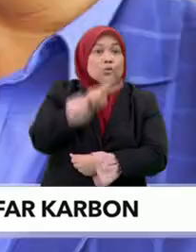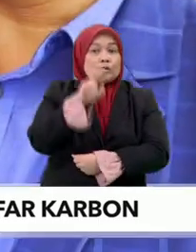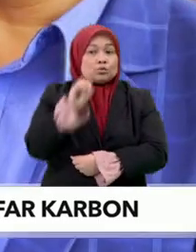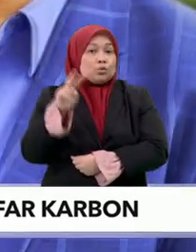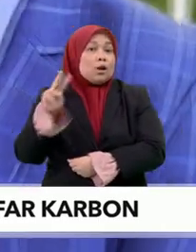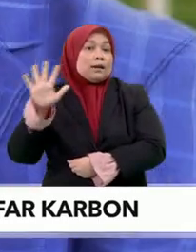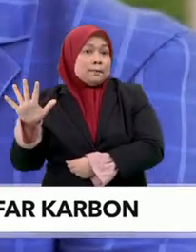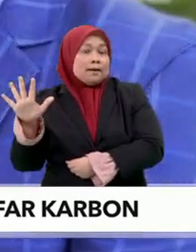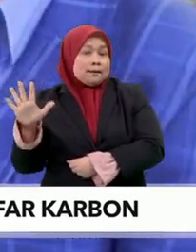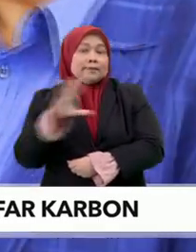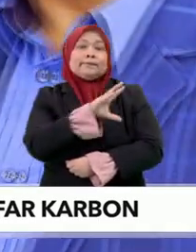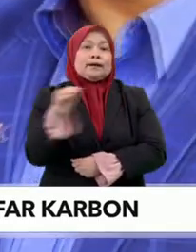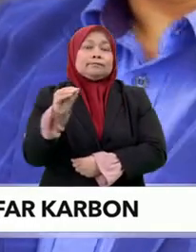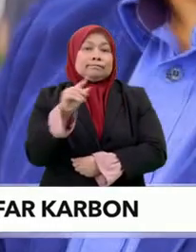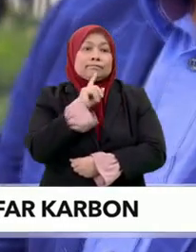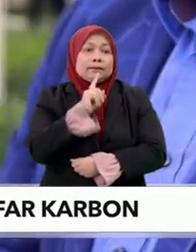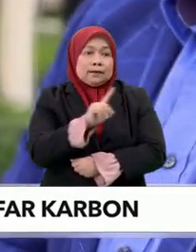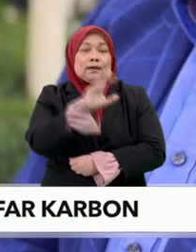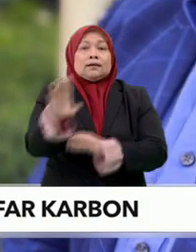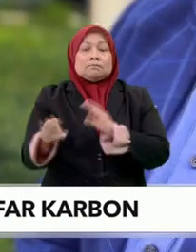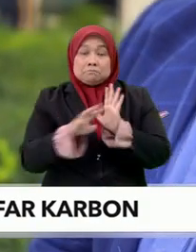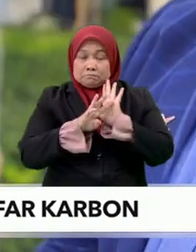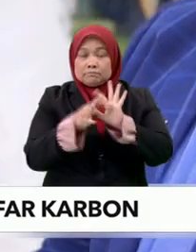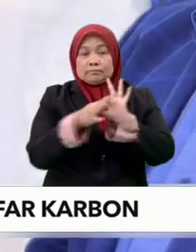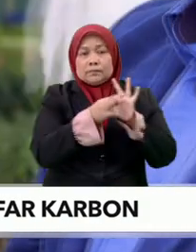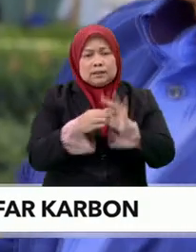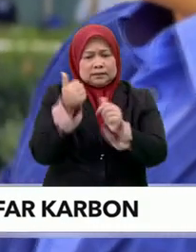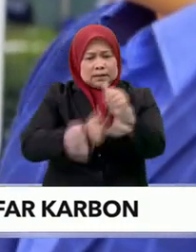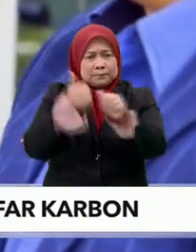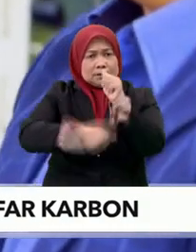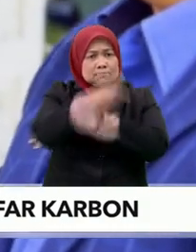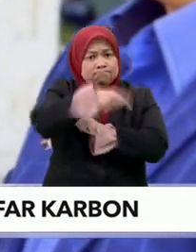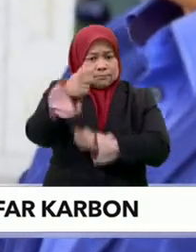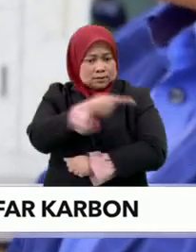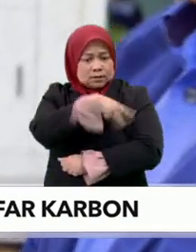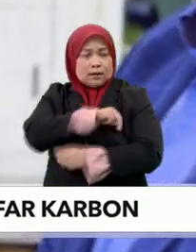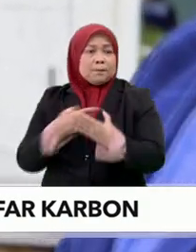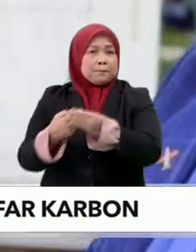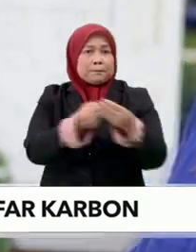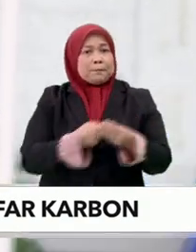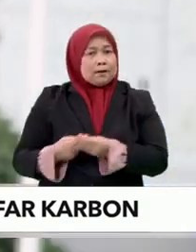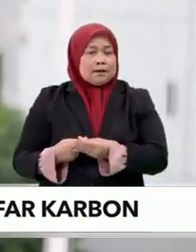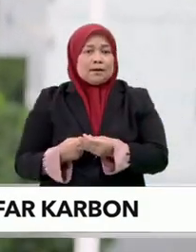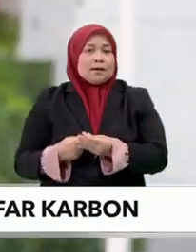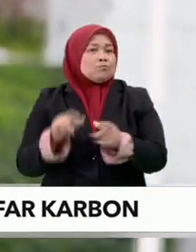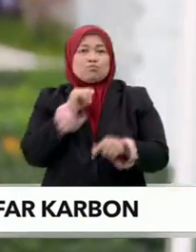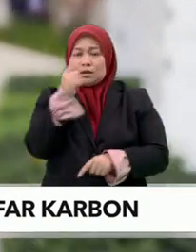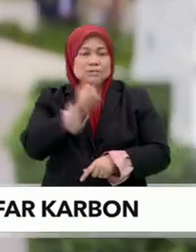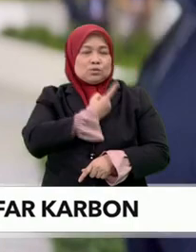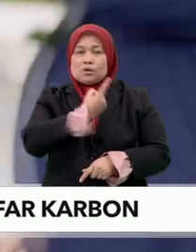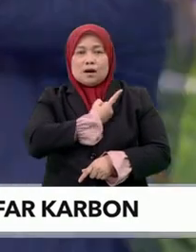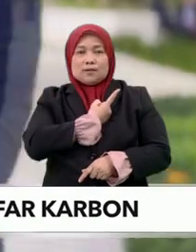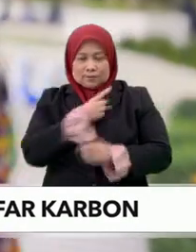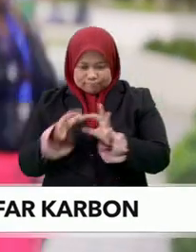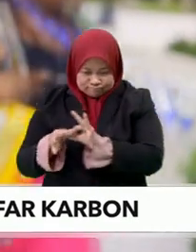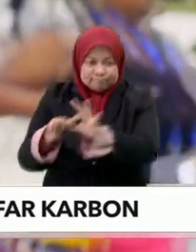2025. Tambah Koming, kerjasama itu juga membuktikan setiap kementerian dalam kerajaan perpaduan tidak bergerak secara silo.